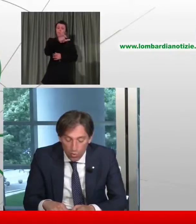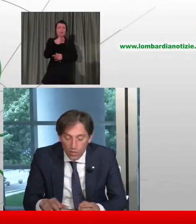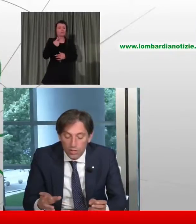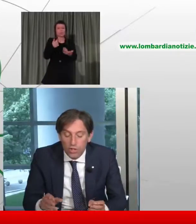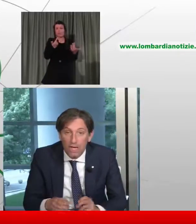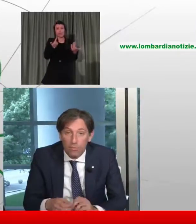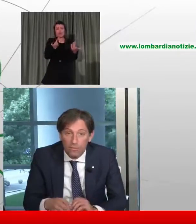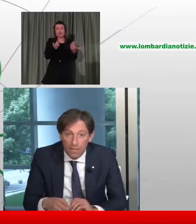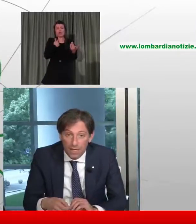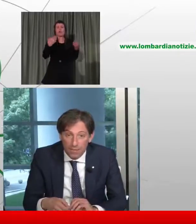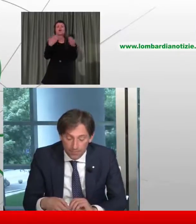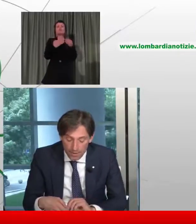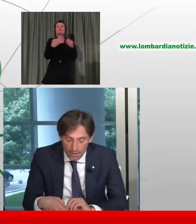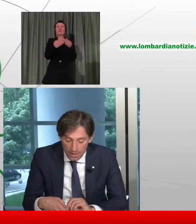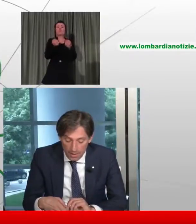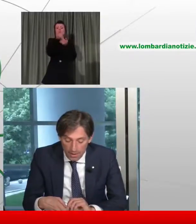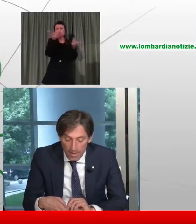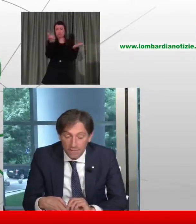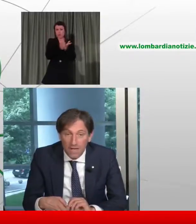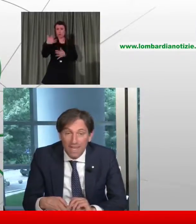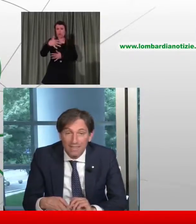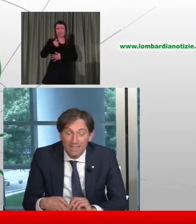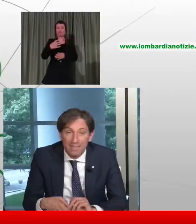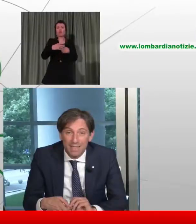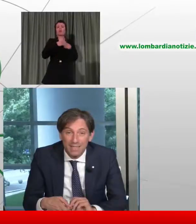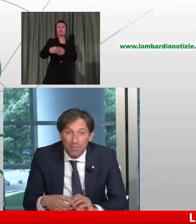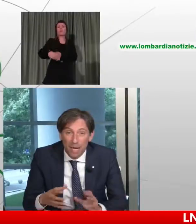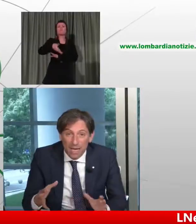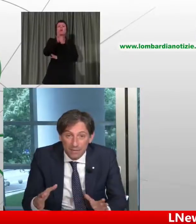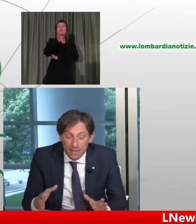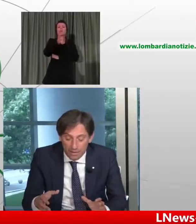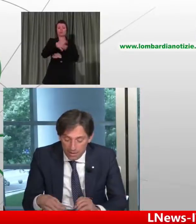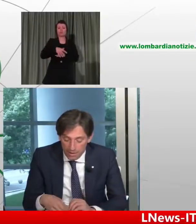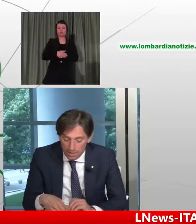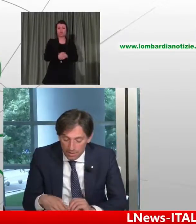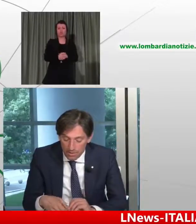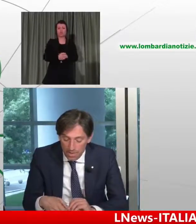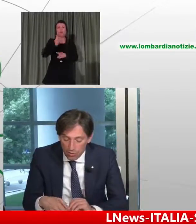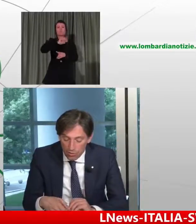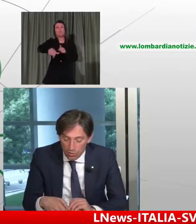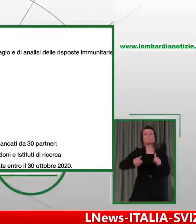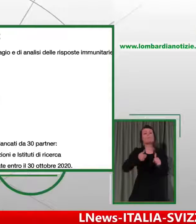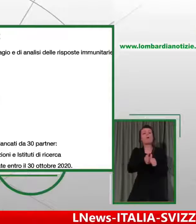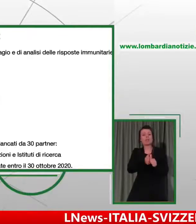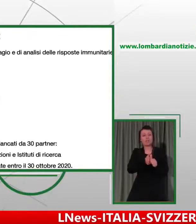perché abbiamo 15 capofila, affiancati da 30 partner.